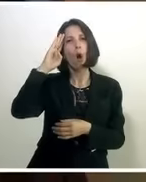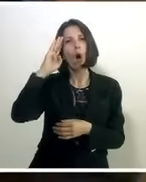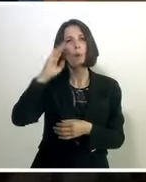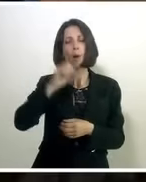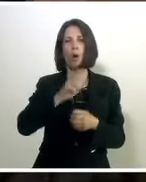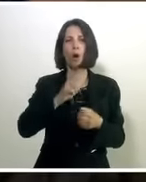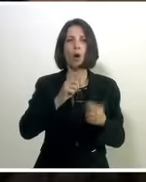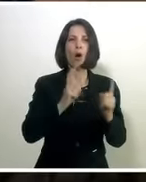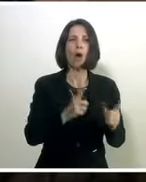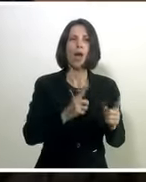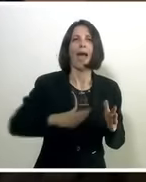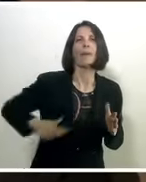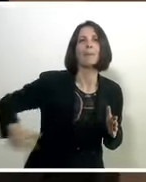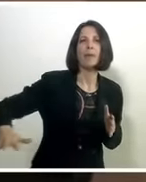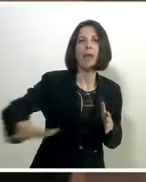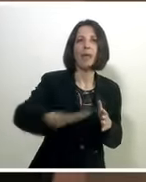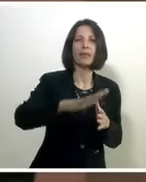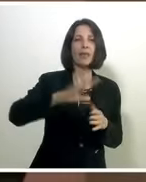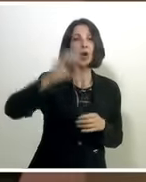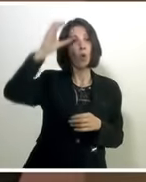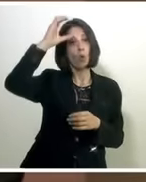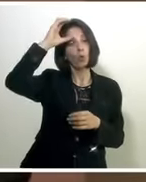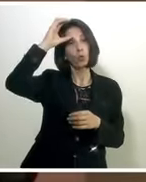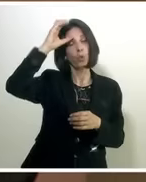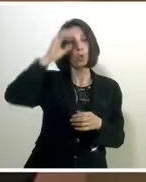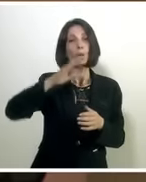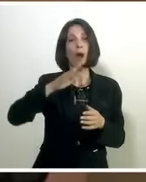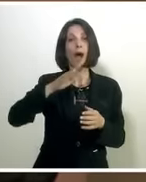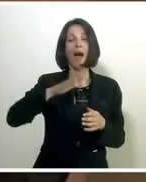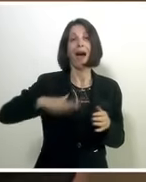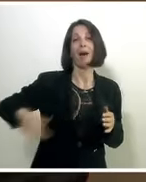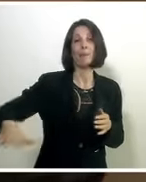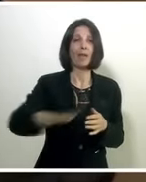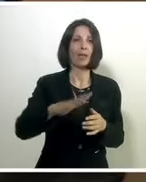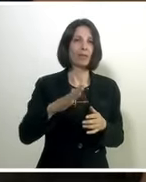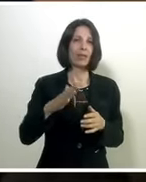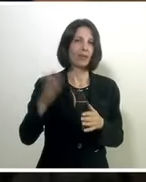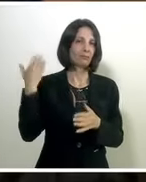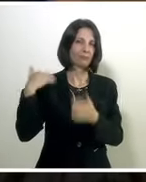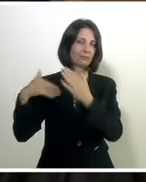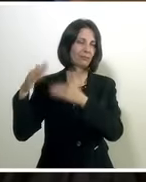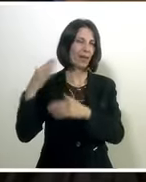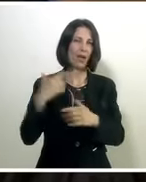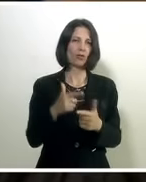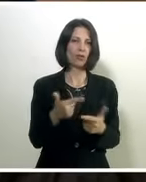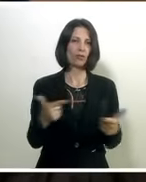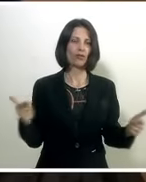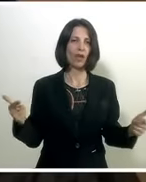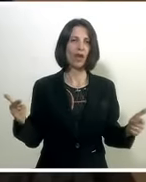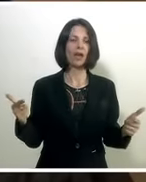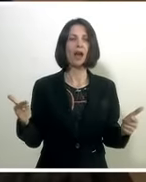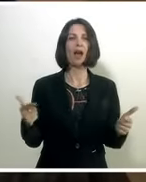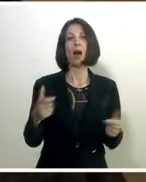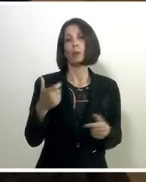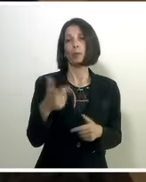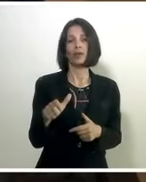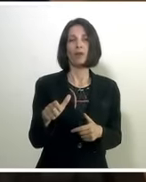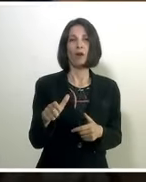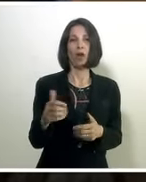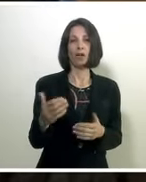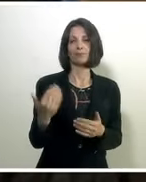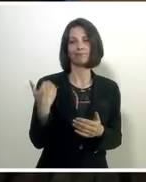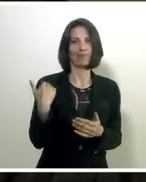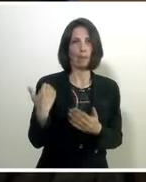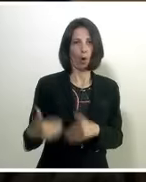ambientalista ancora non si parlava di sviluppo sostenibile con una formula che tutto sommato relativamente recente Ma si